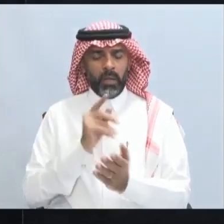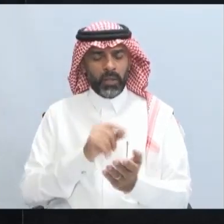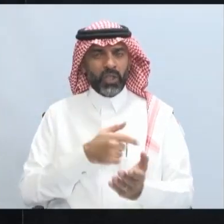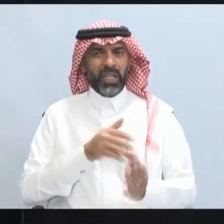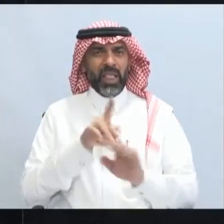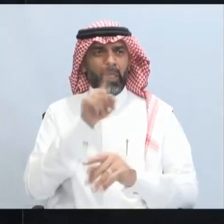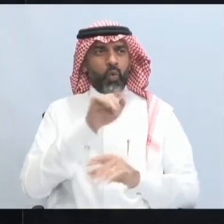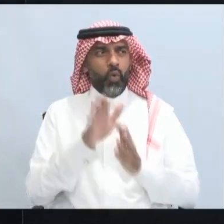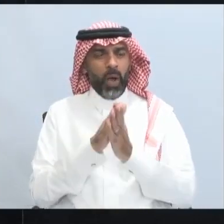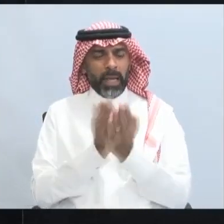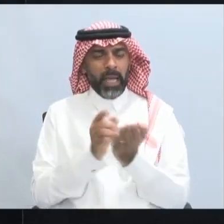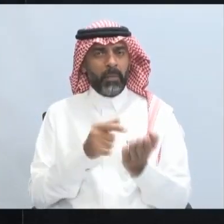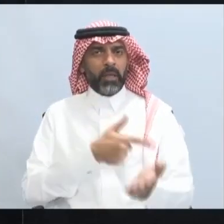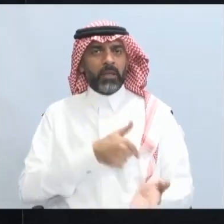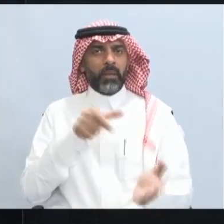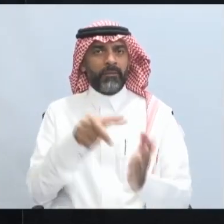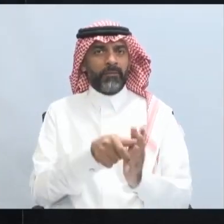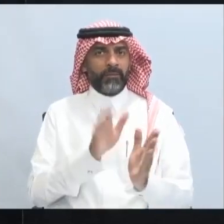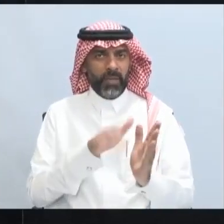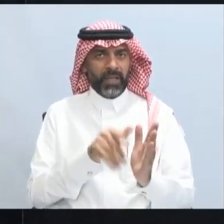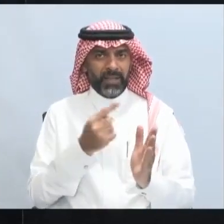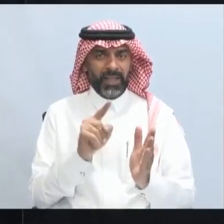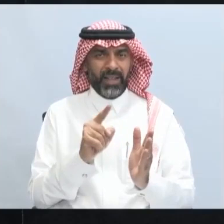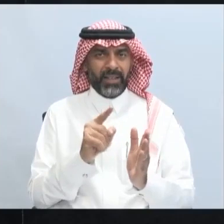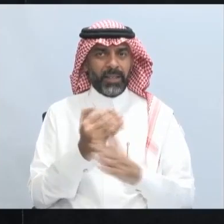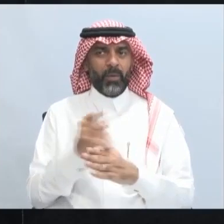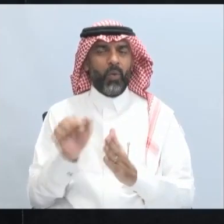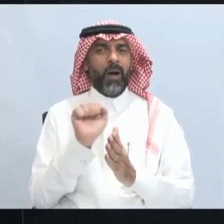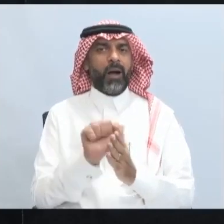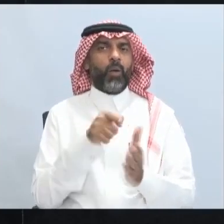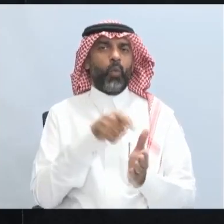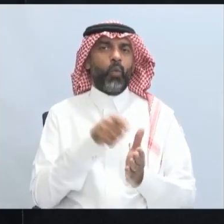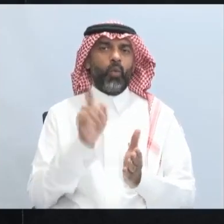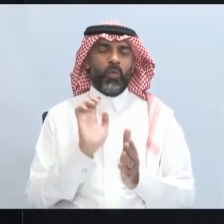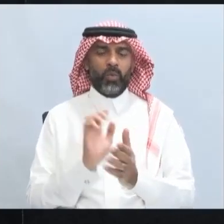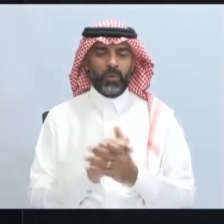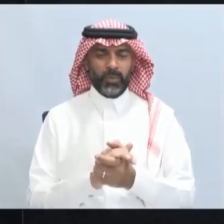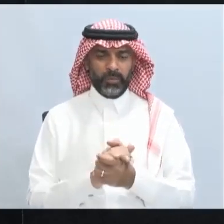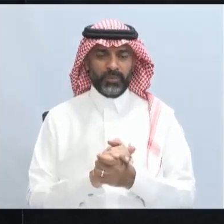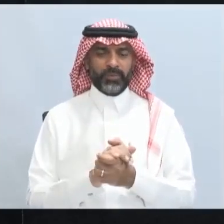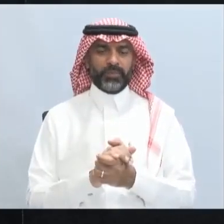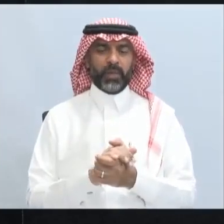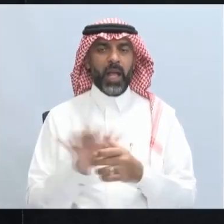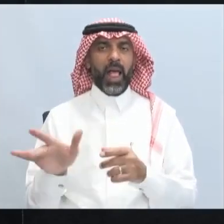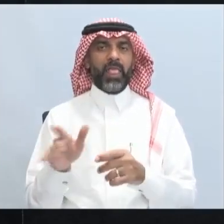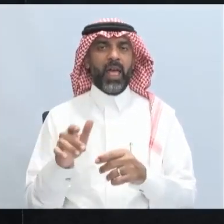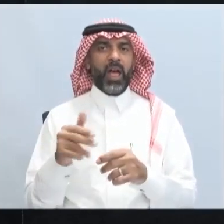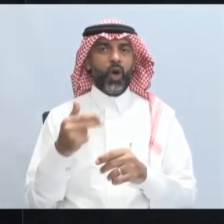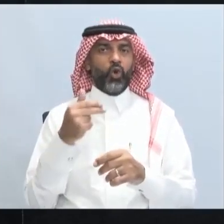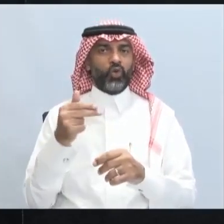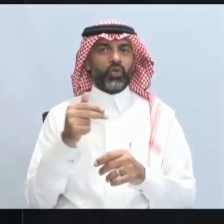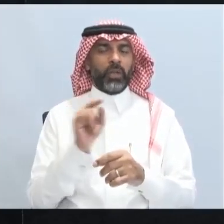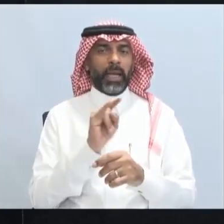لا كمثال هذا ينظر في الامر الاول هذا يسمى العنصر غير المالي في الحق